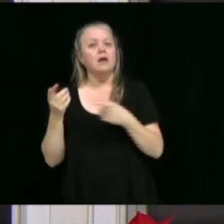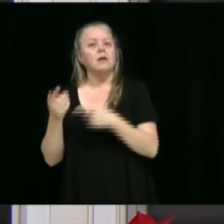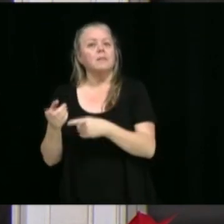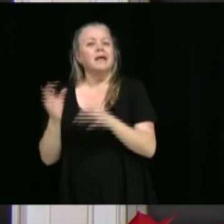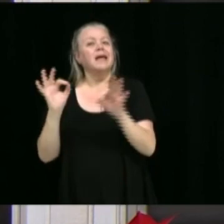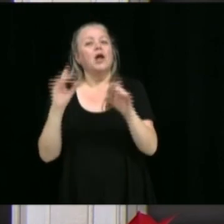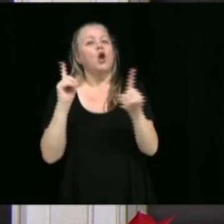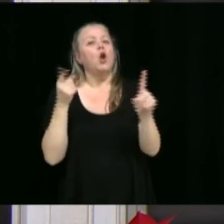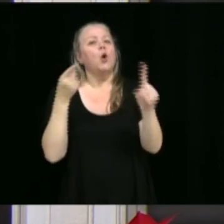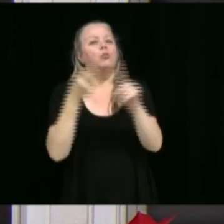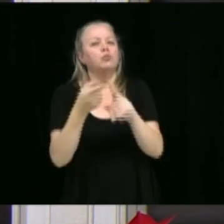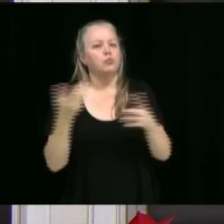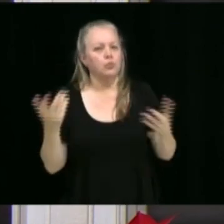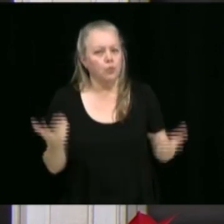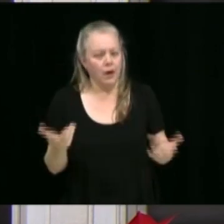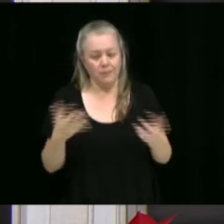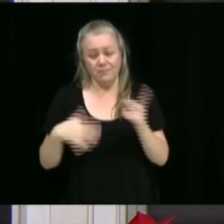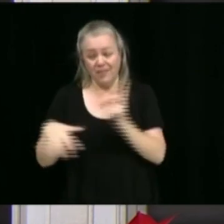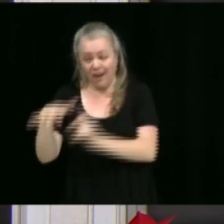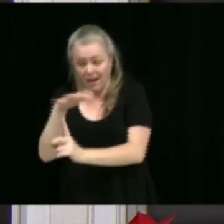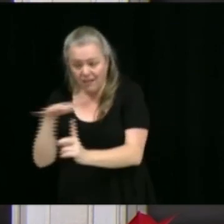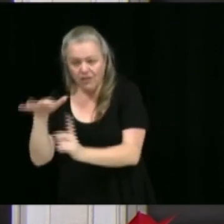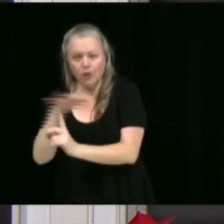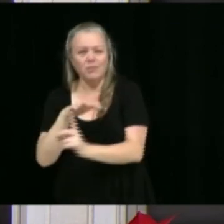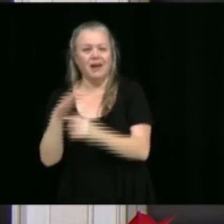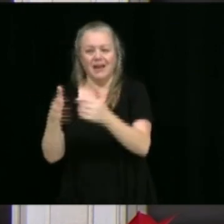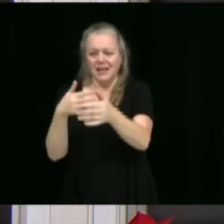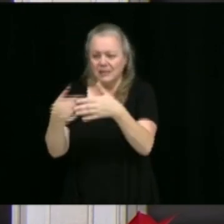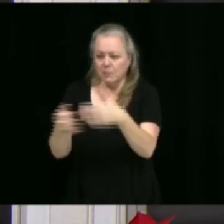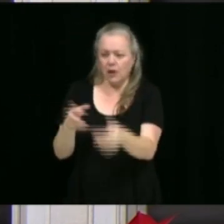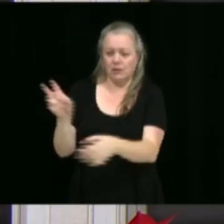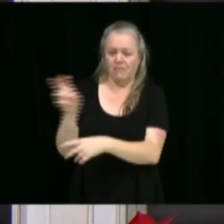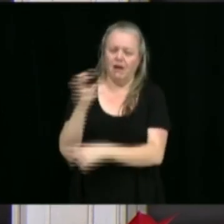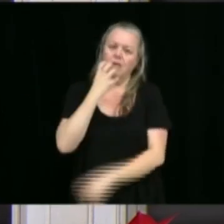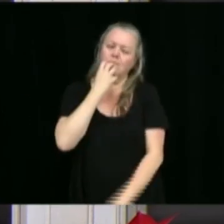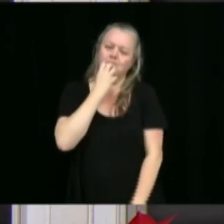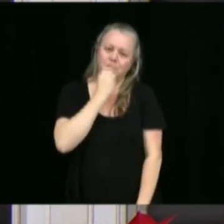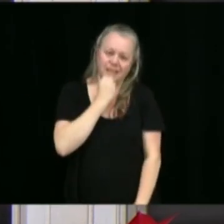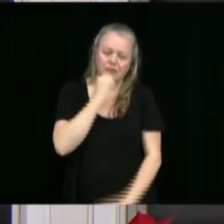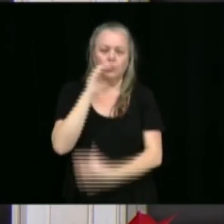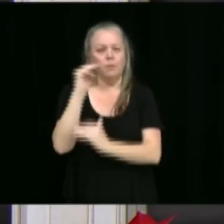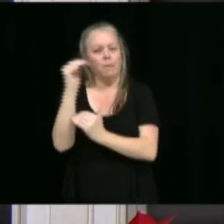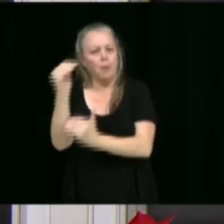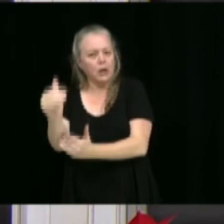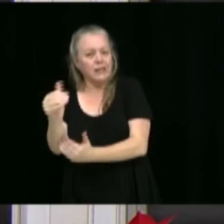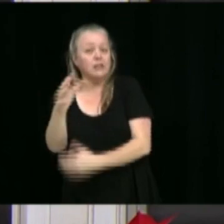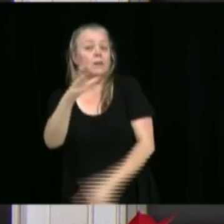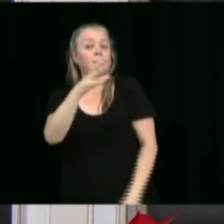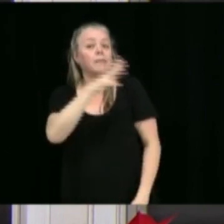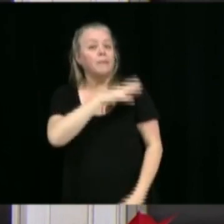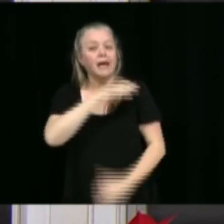de protection de l'environnement et des espaces verts qui nous sont si chers, tout en bonifiant les